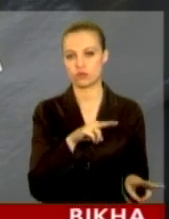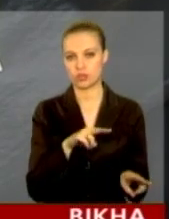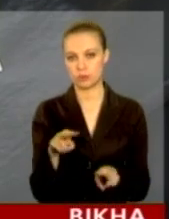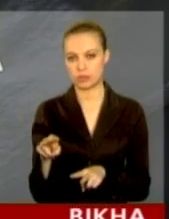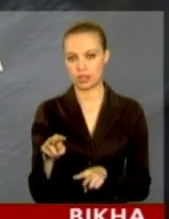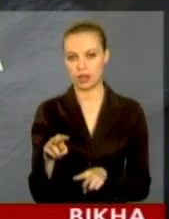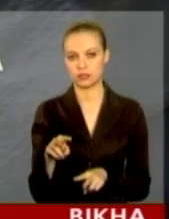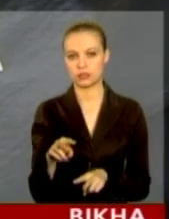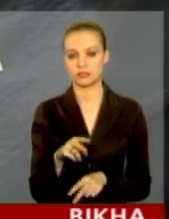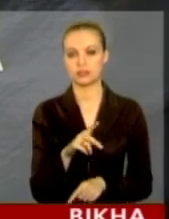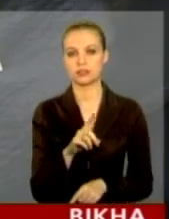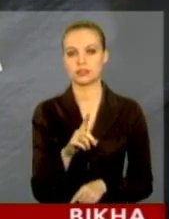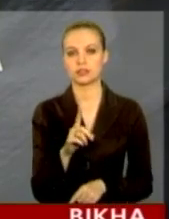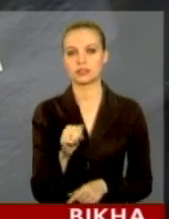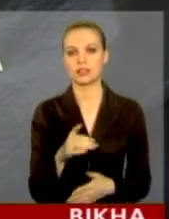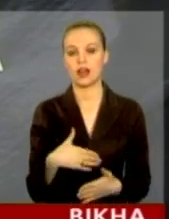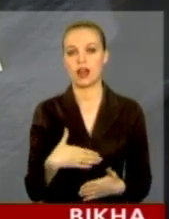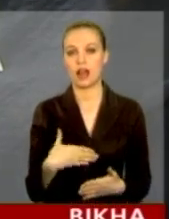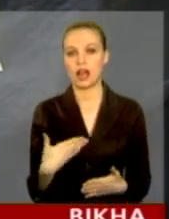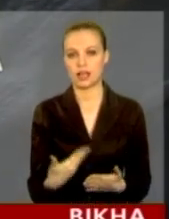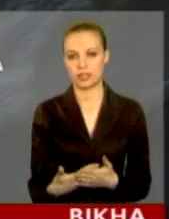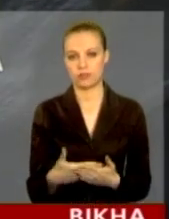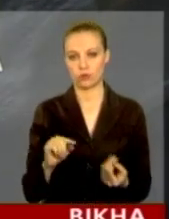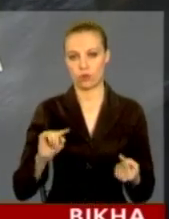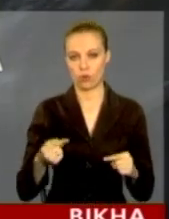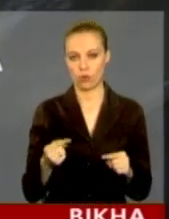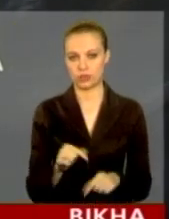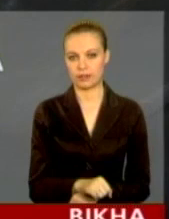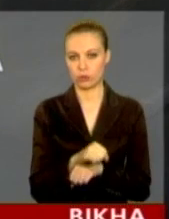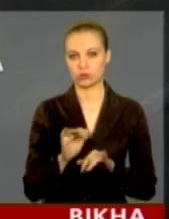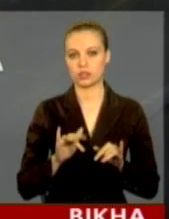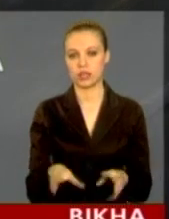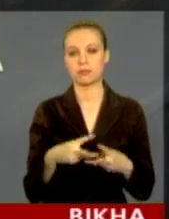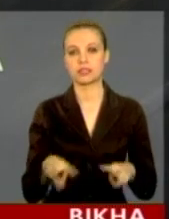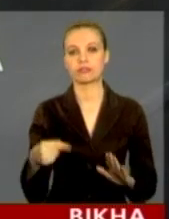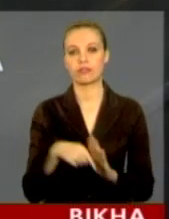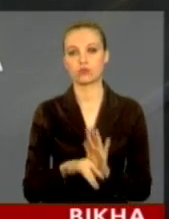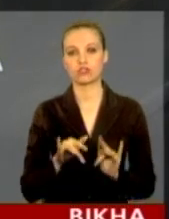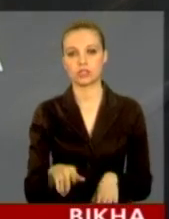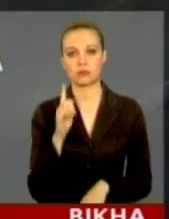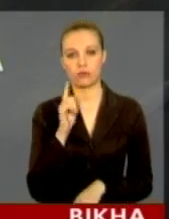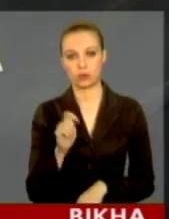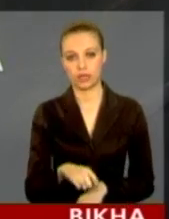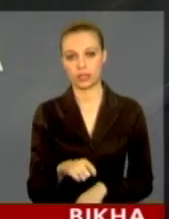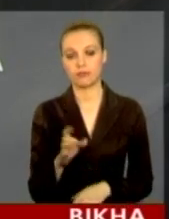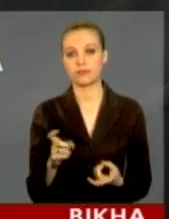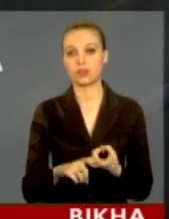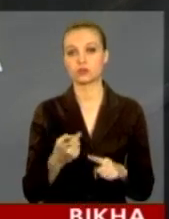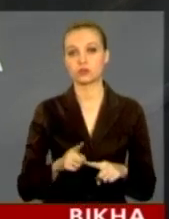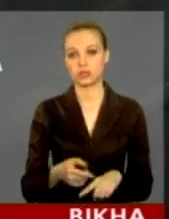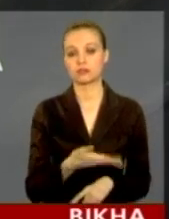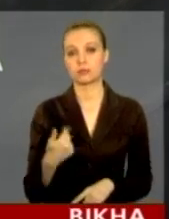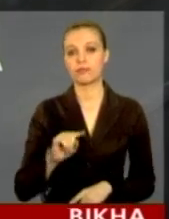спостерігати за активною контрреволюційною діяльністю Міністерства внутрішніх справ України. У зв'язку з